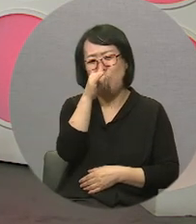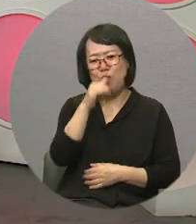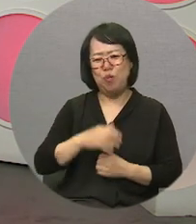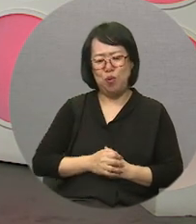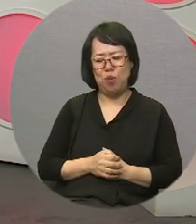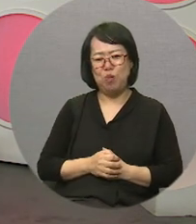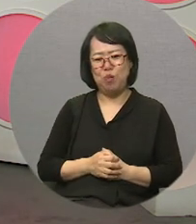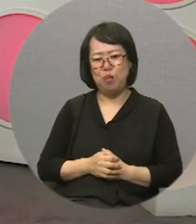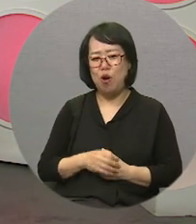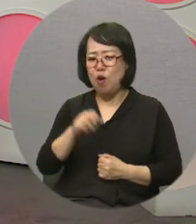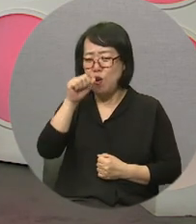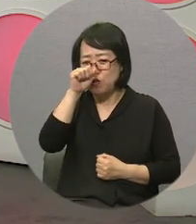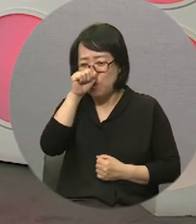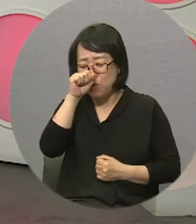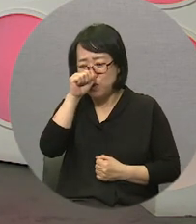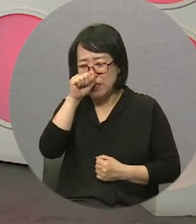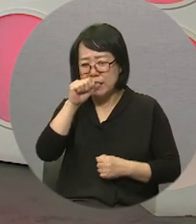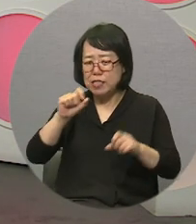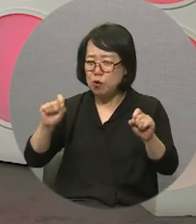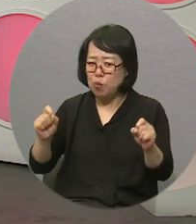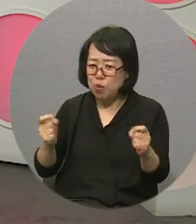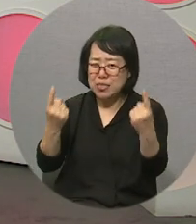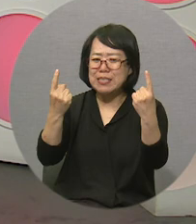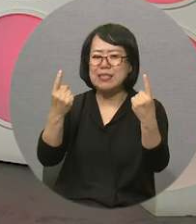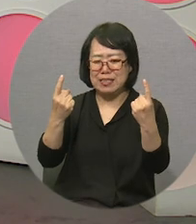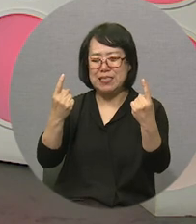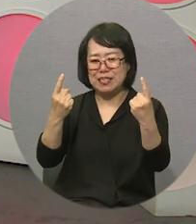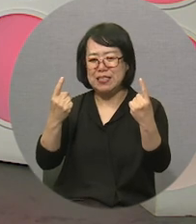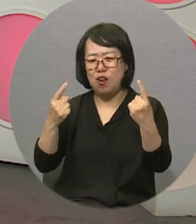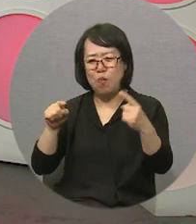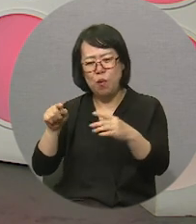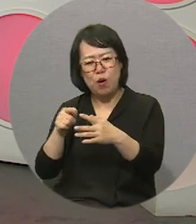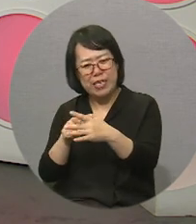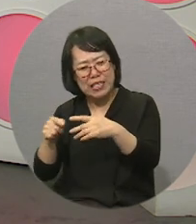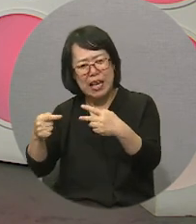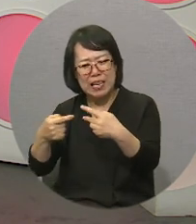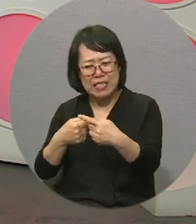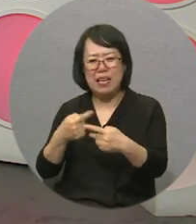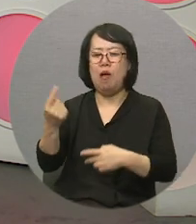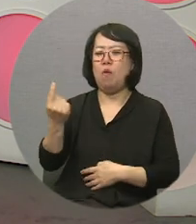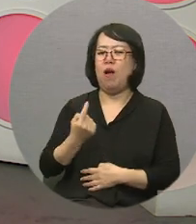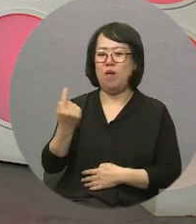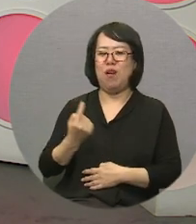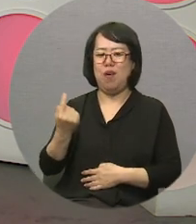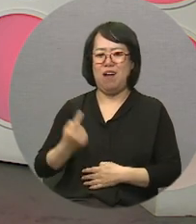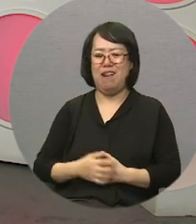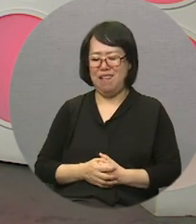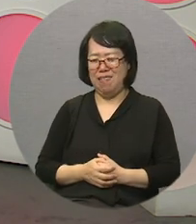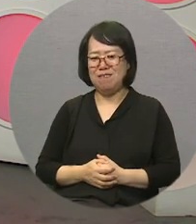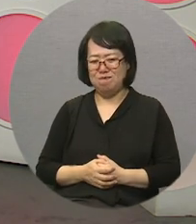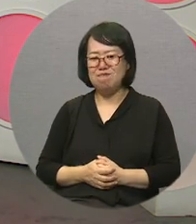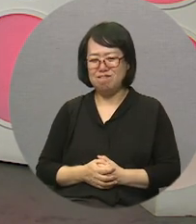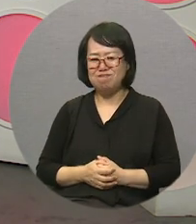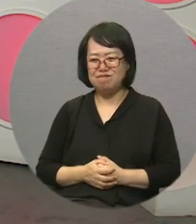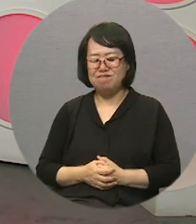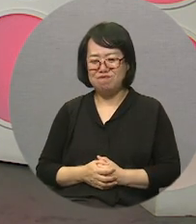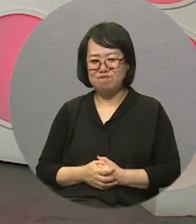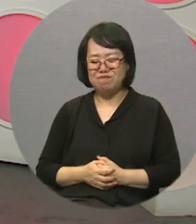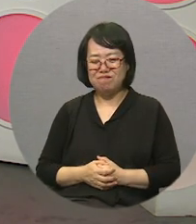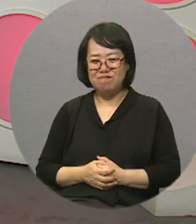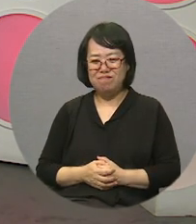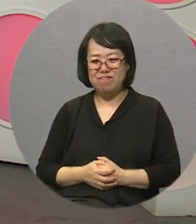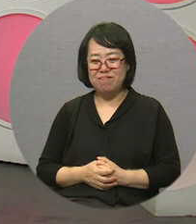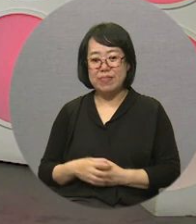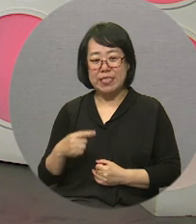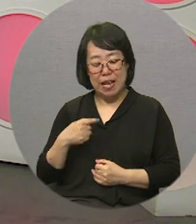네. 어디서 뭔가가 서로 소통이 되면서 그걸 이해할 수 있는 자제력을 주고 하는 것 같아요. 네, 그리고 서로